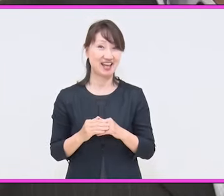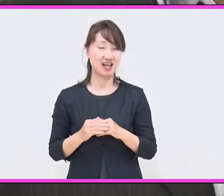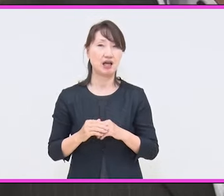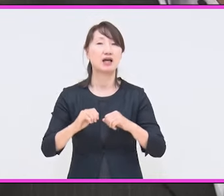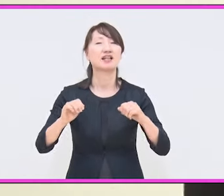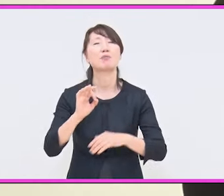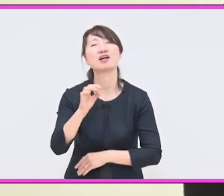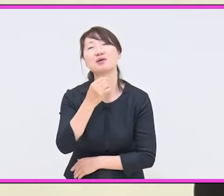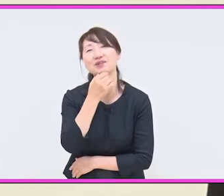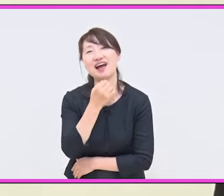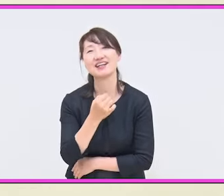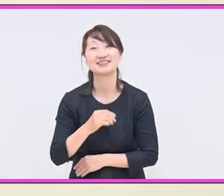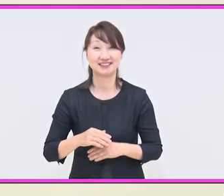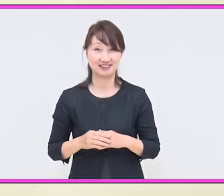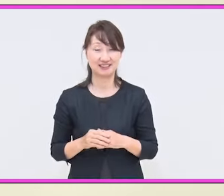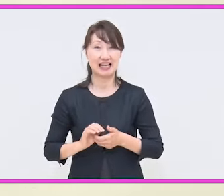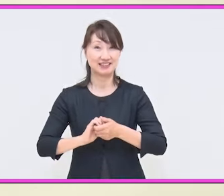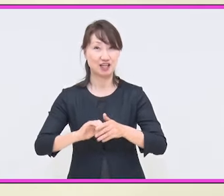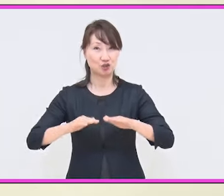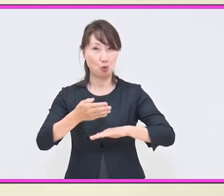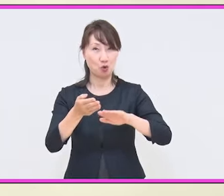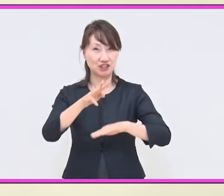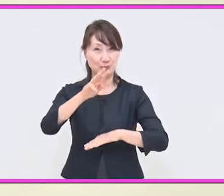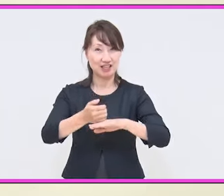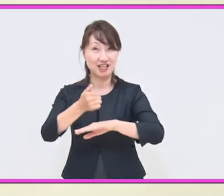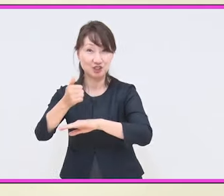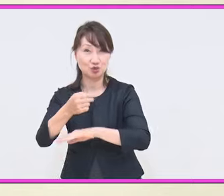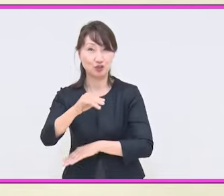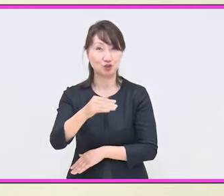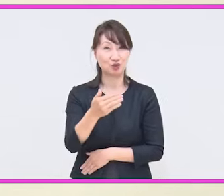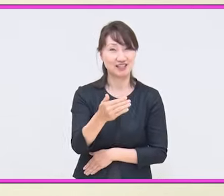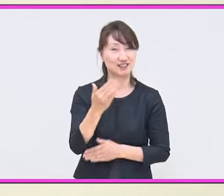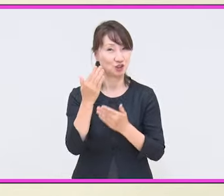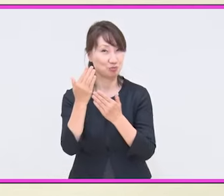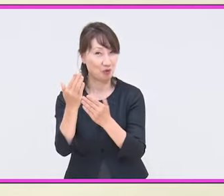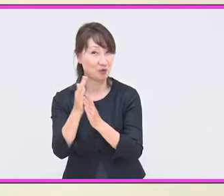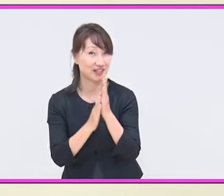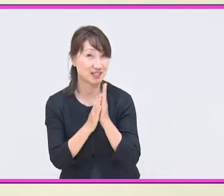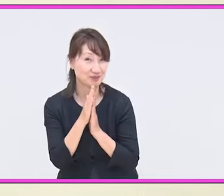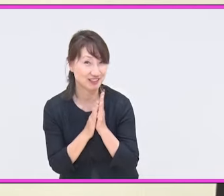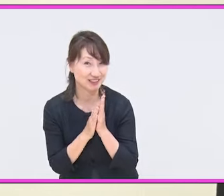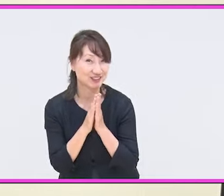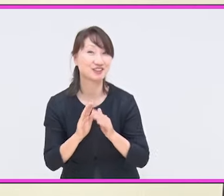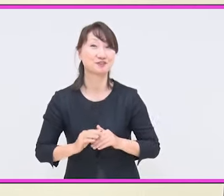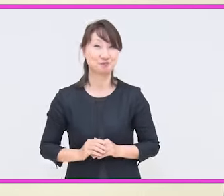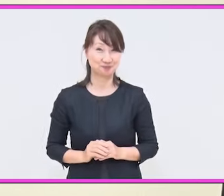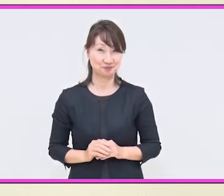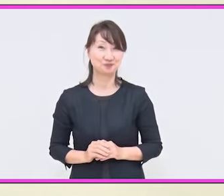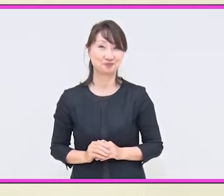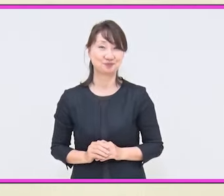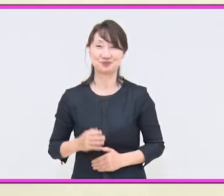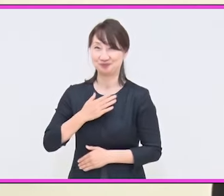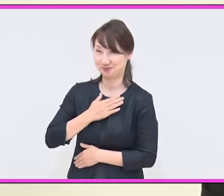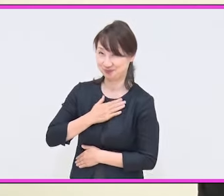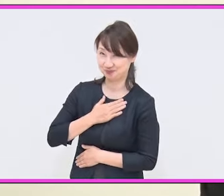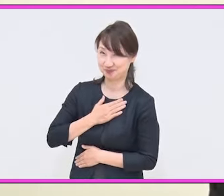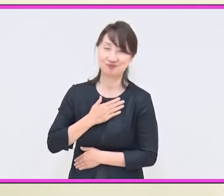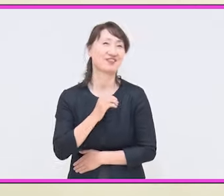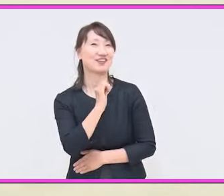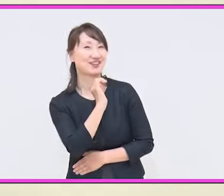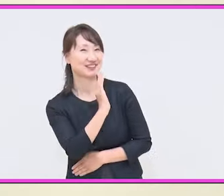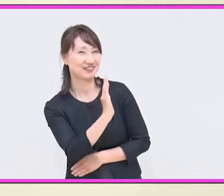生で見たいなと思ってます。 ぜひ今日島川選手、それからニックさんへの質問もありましたら、向井さんからも聞いていただきたいと思います。 わ、は い、 かりました。 よろし